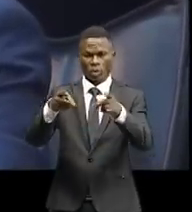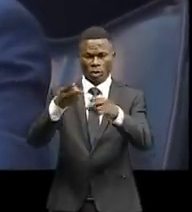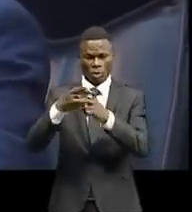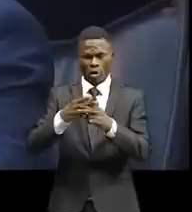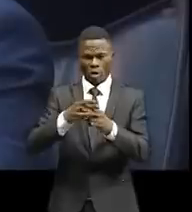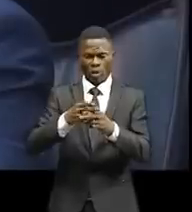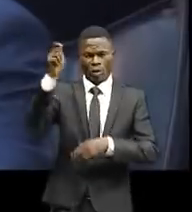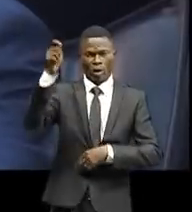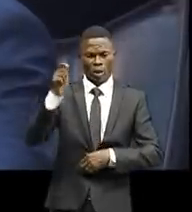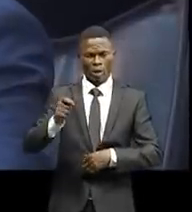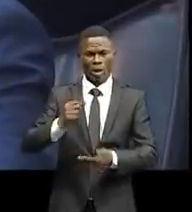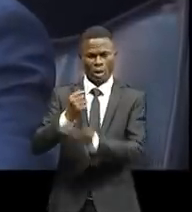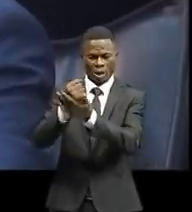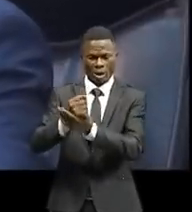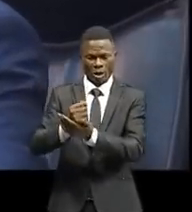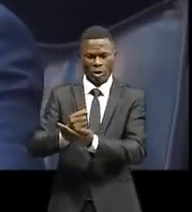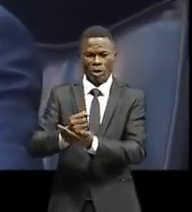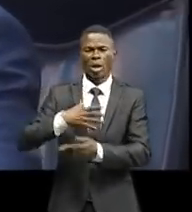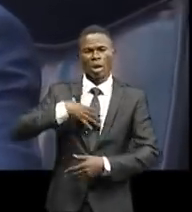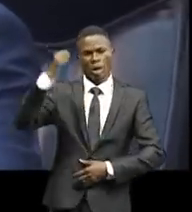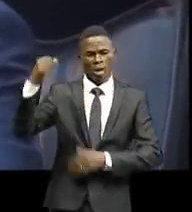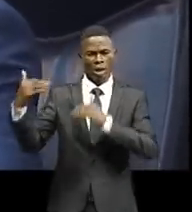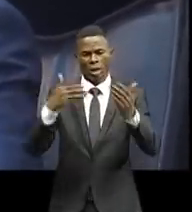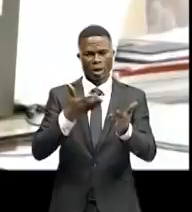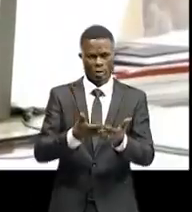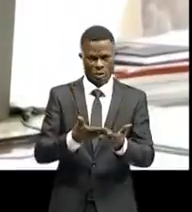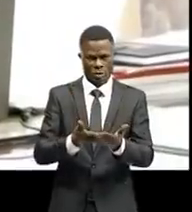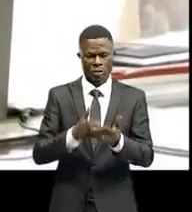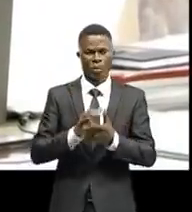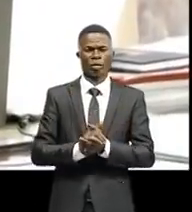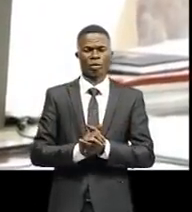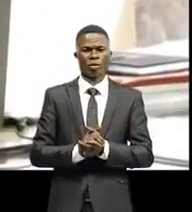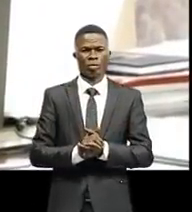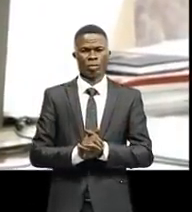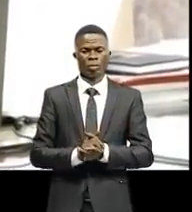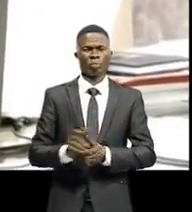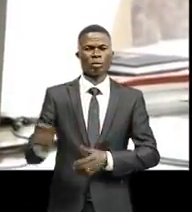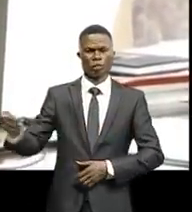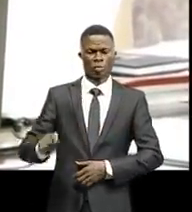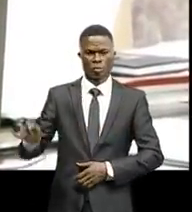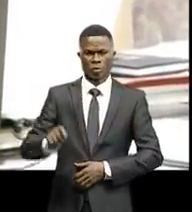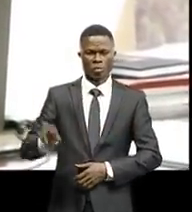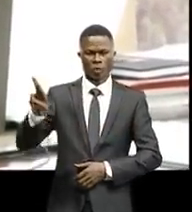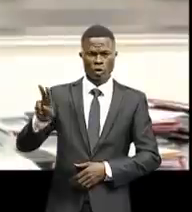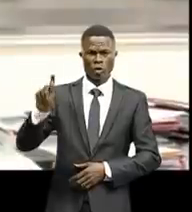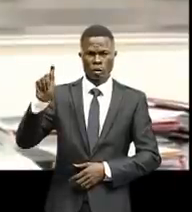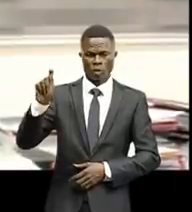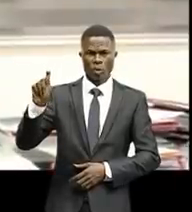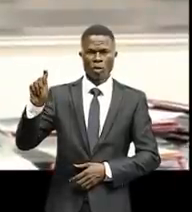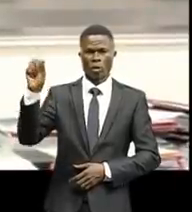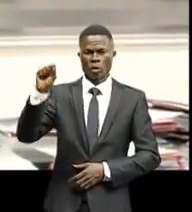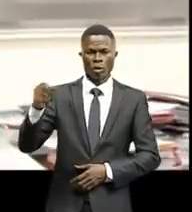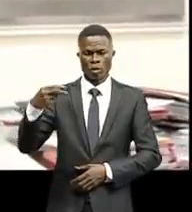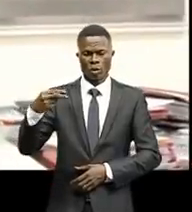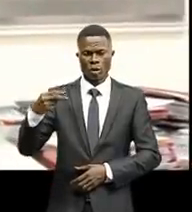nos éléments a permis de prendre le contrôle de la situation. En territoire de Rutshuru, cinq